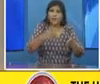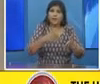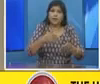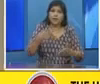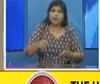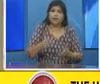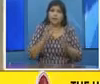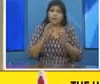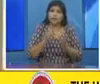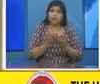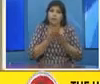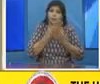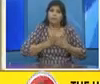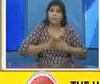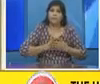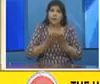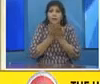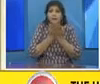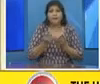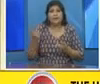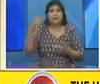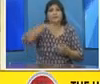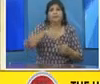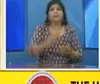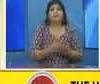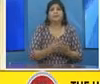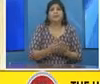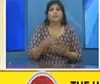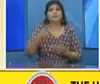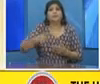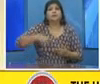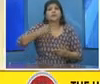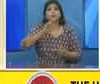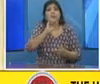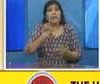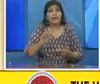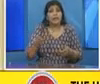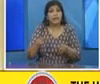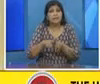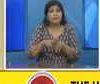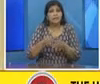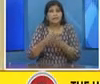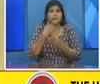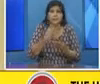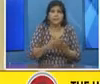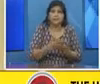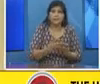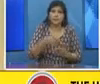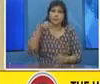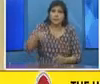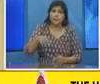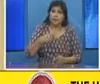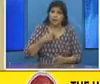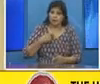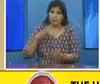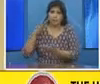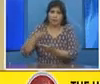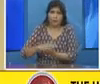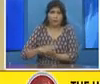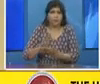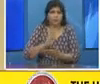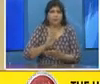यह पुण्य प्रवाह। उसी गीत में आगे आता है क्या उसको रोक